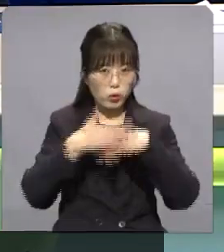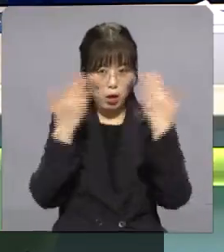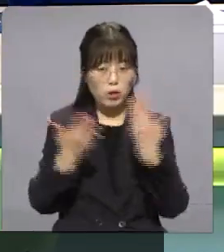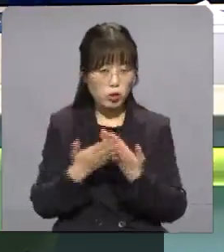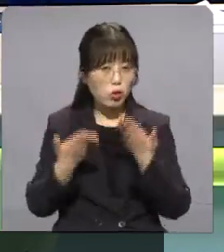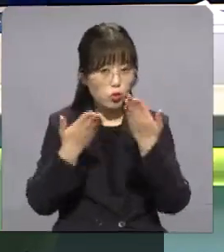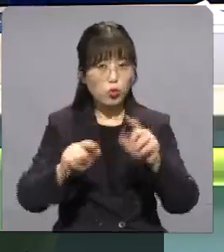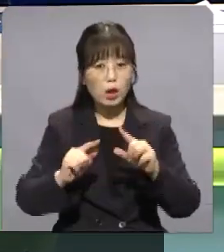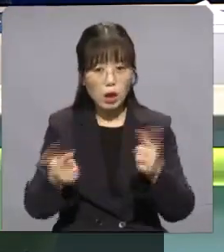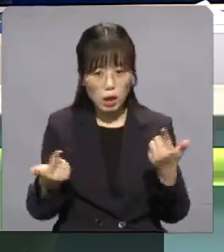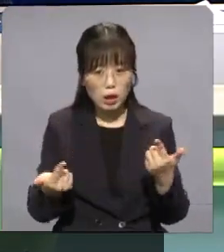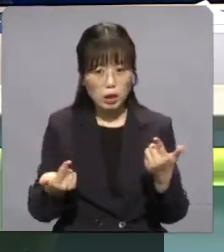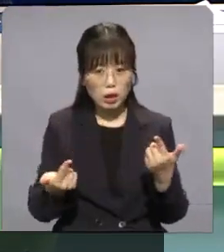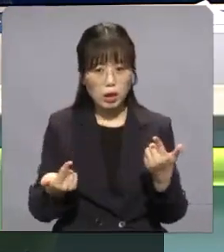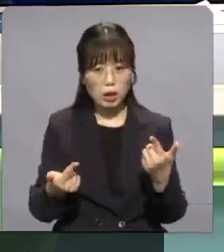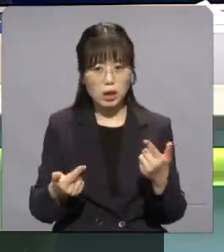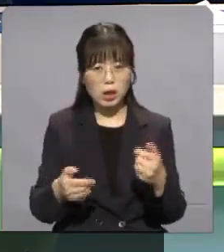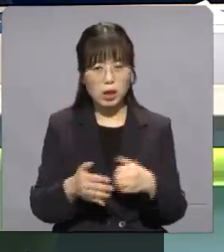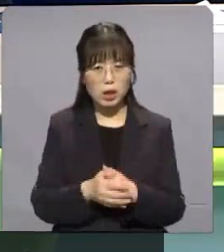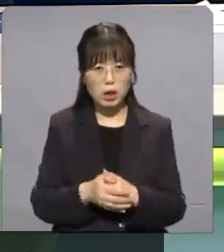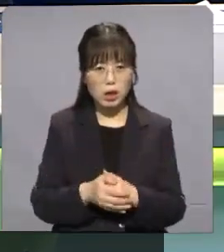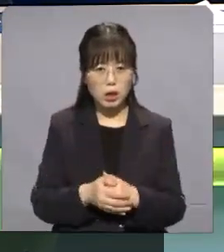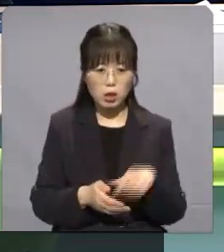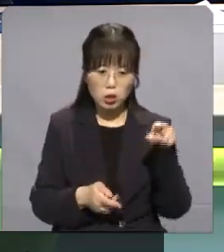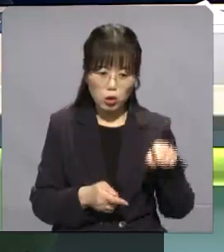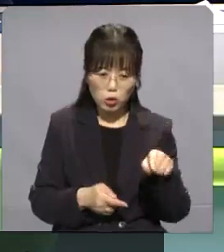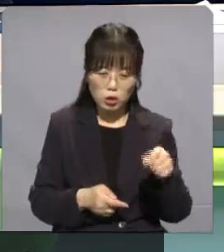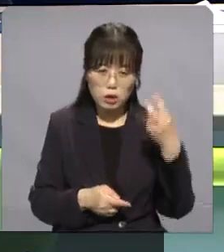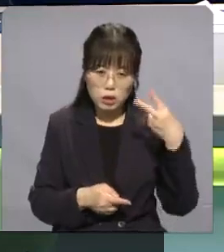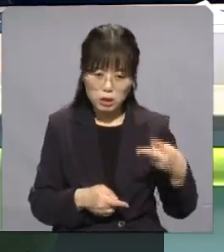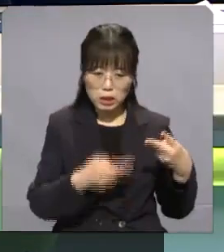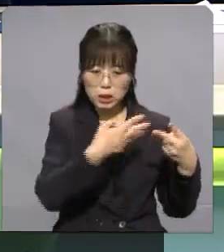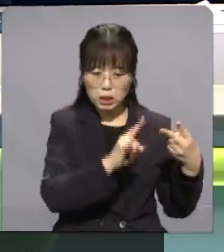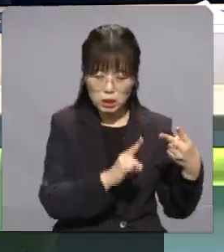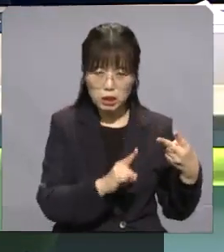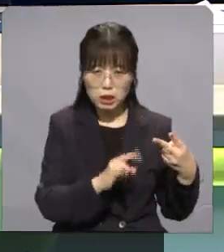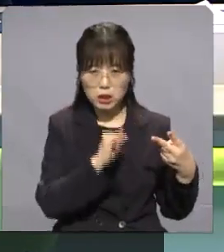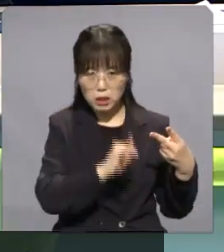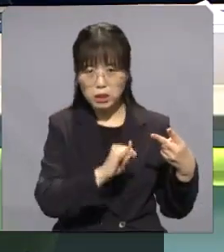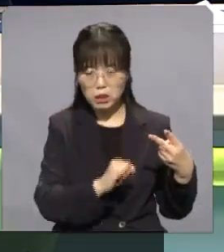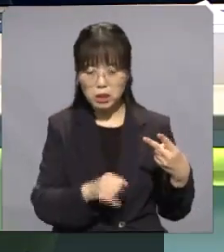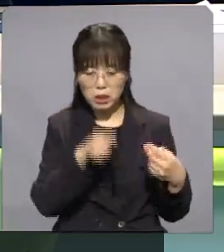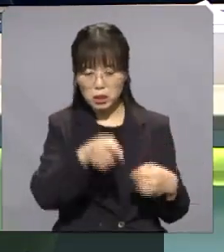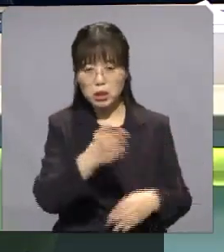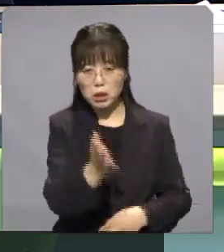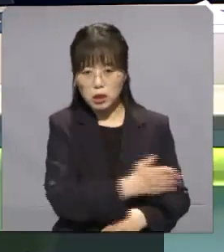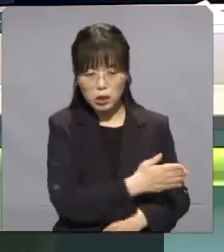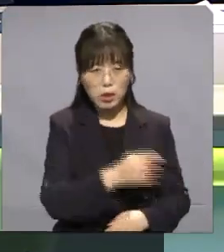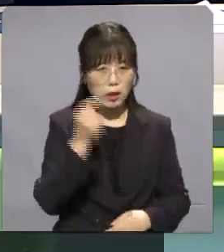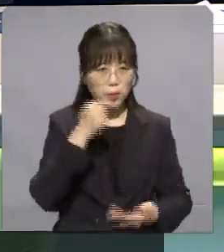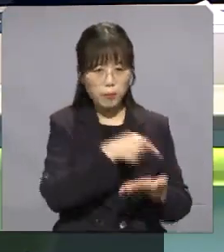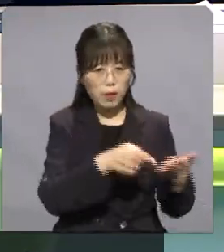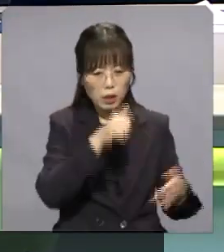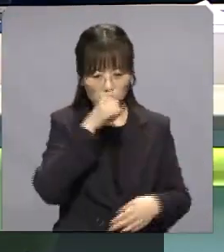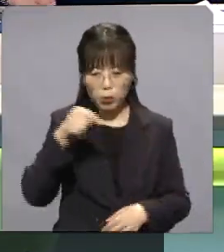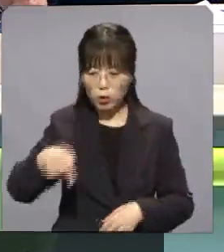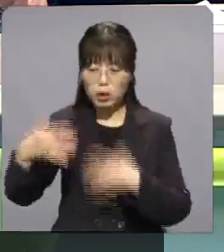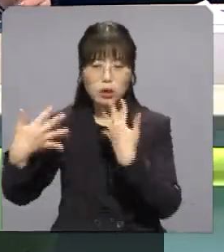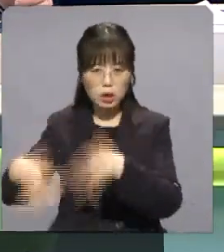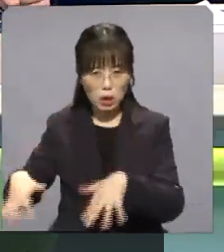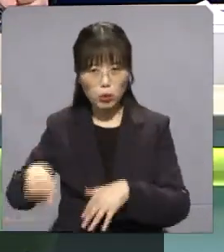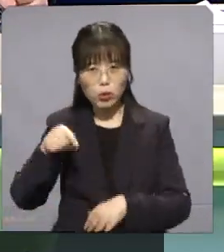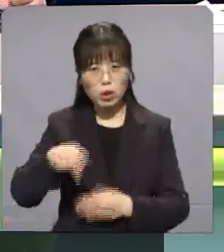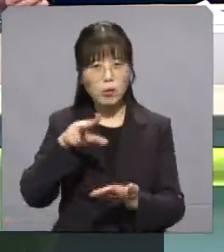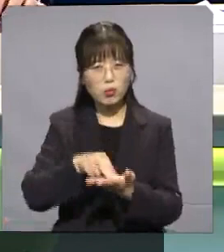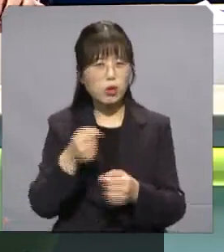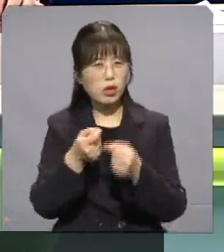주는게 아니라 모짜르듯이 여기는 여기 일일이 뭐 구분해서 이분들은 피해가 있고 이분은 덜하고 그래서 더